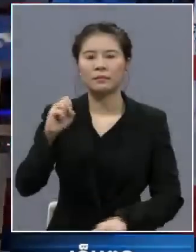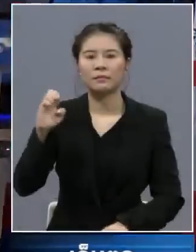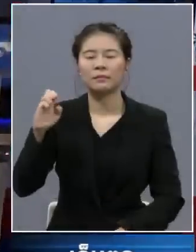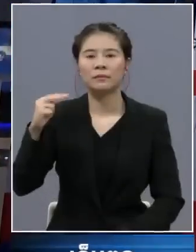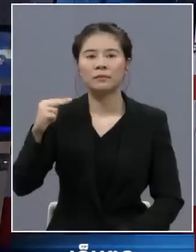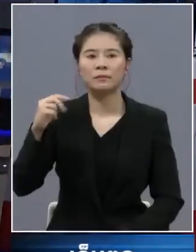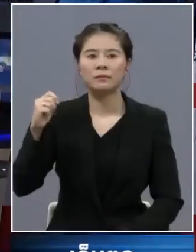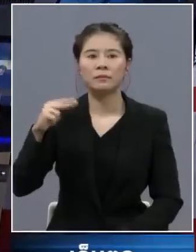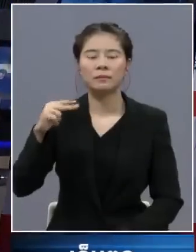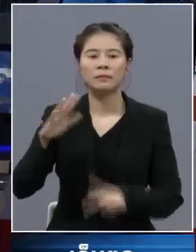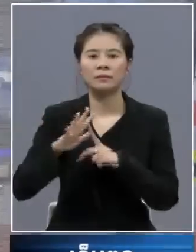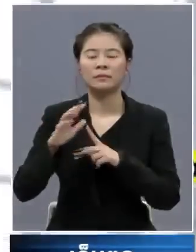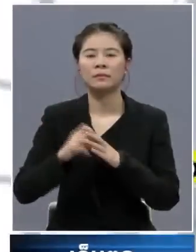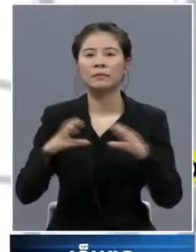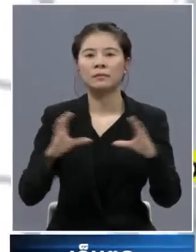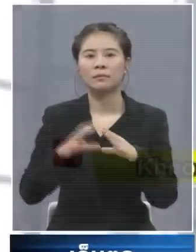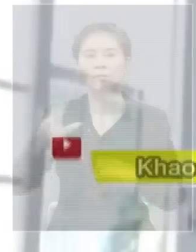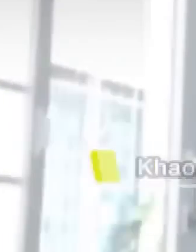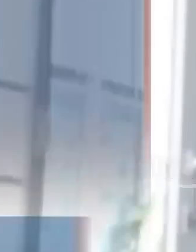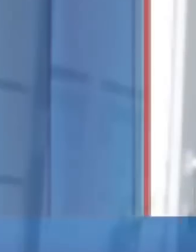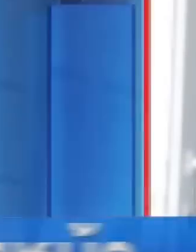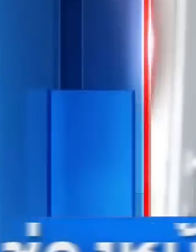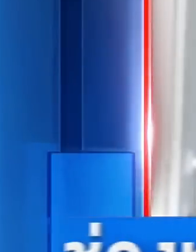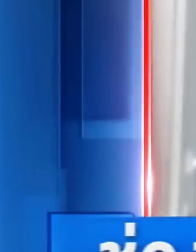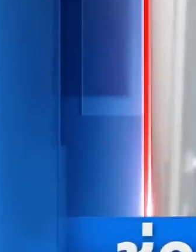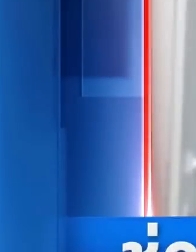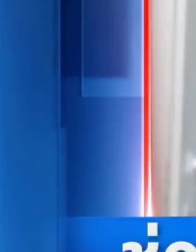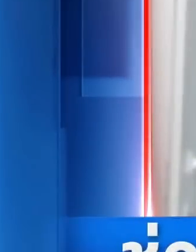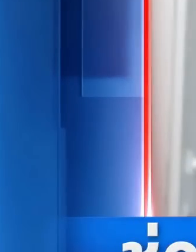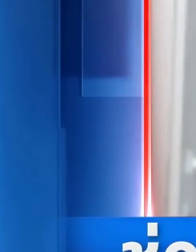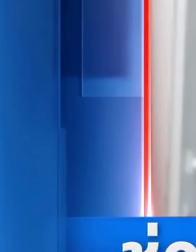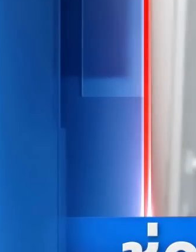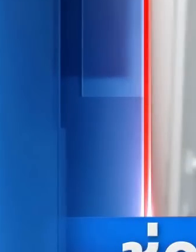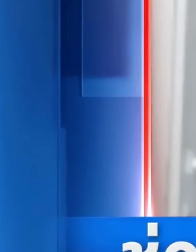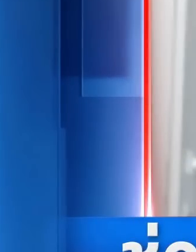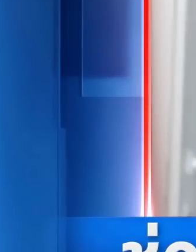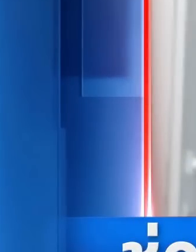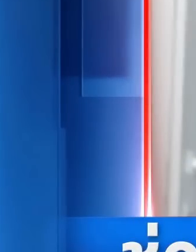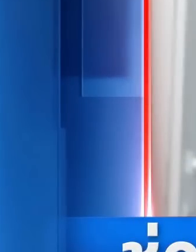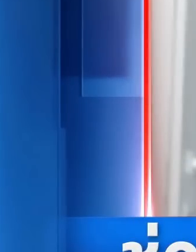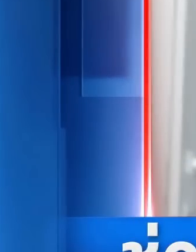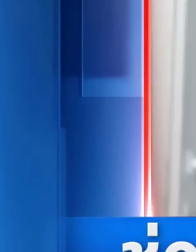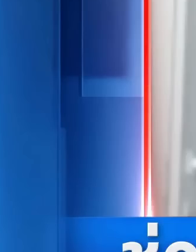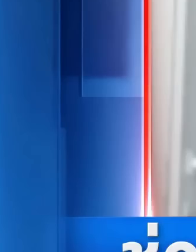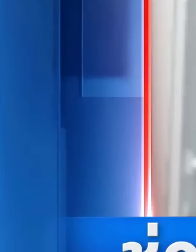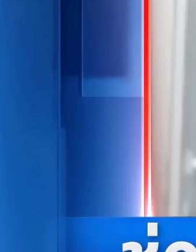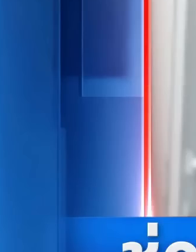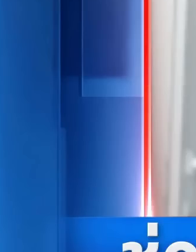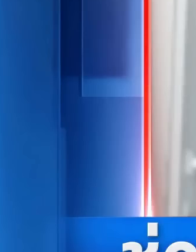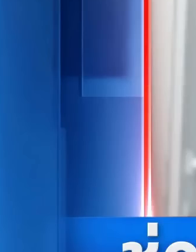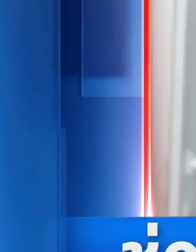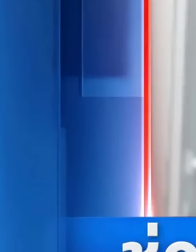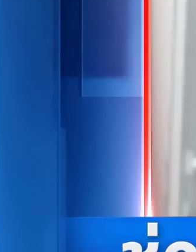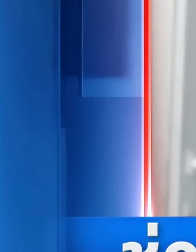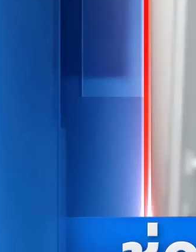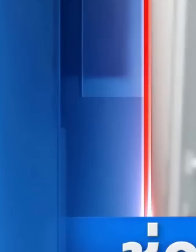ค่อนข้างที่จะไปจี้ทางฝั่งของเพื่อไทยพอสมควรเหมือนกันนะครับร้อนถึงขั้นที่ว่าหมอชนน่านหัวหน้าพรรคเพื่อไทยเนี่ยออกมาให้ข่าวตอนหลังบอกว่าอยากจะ